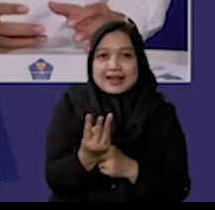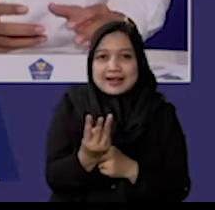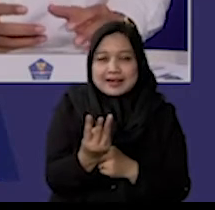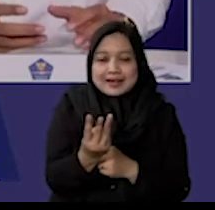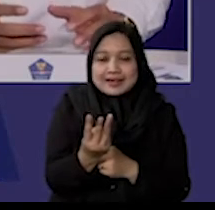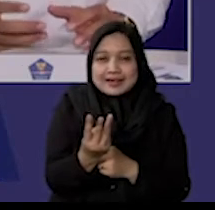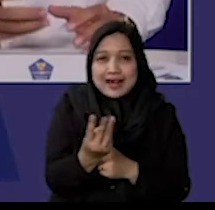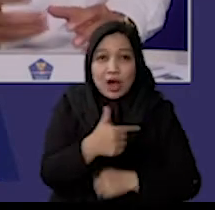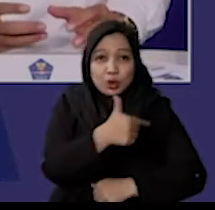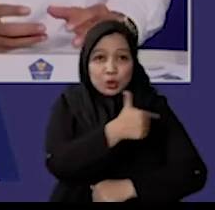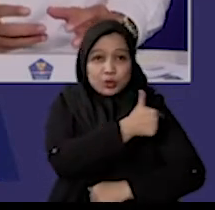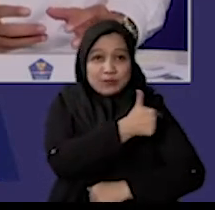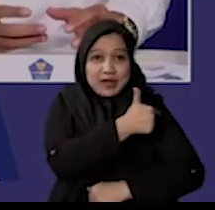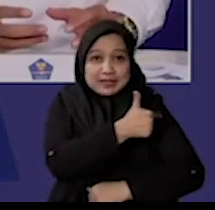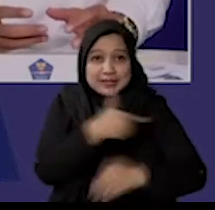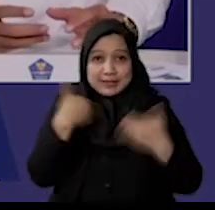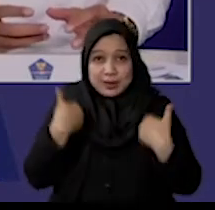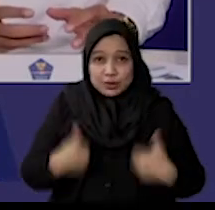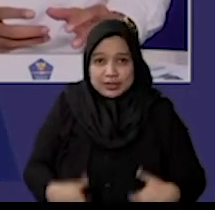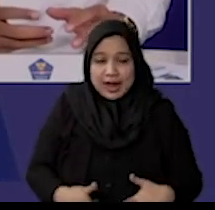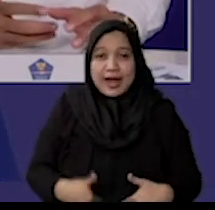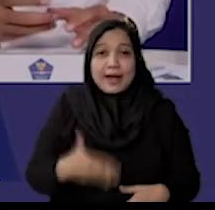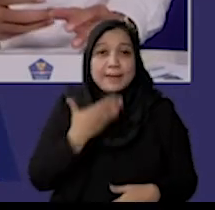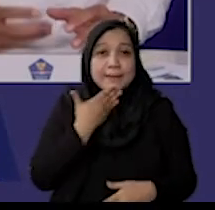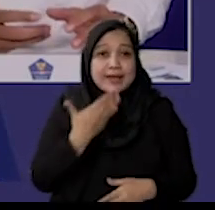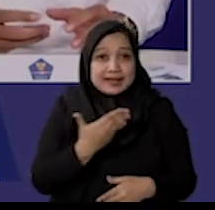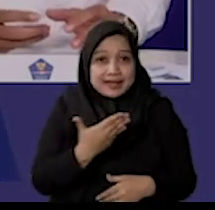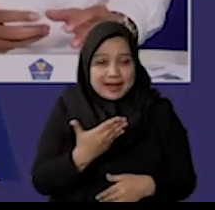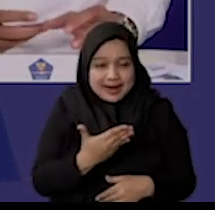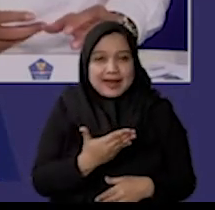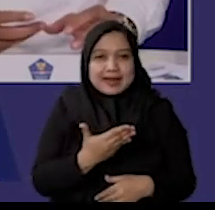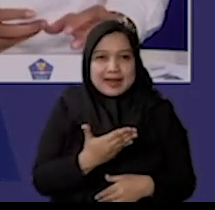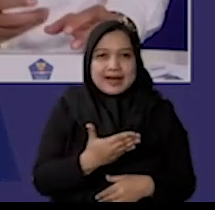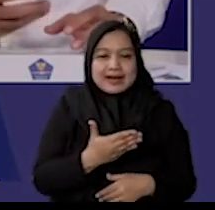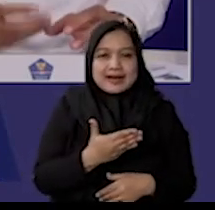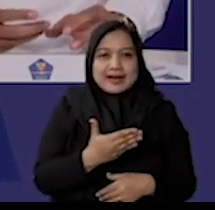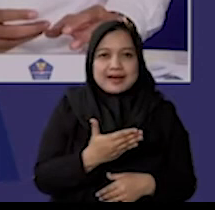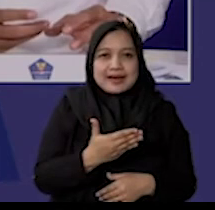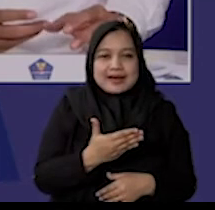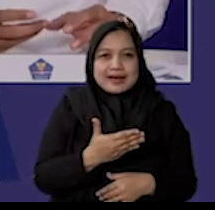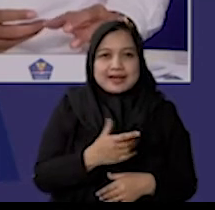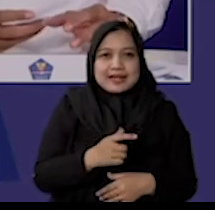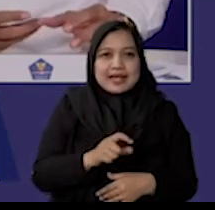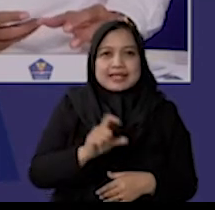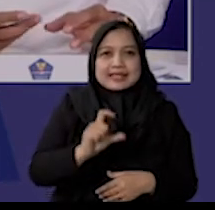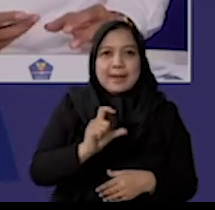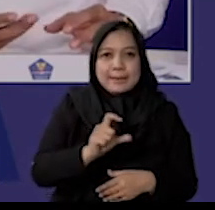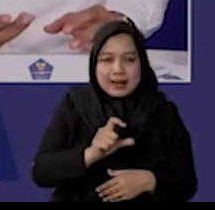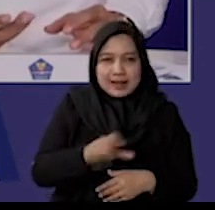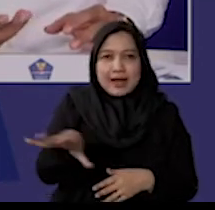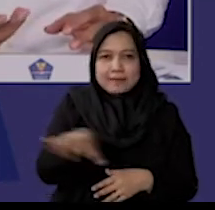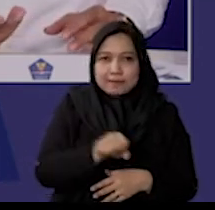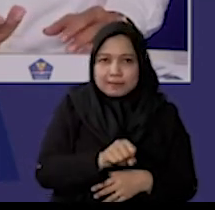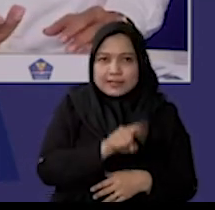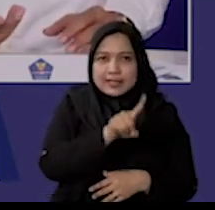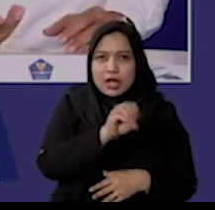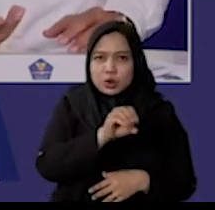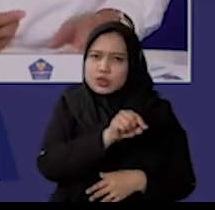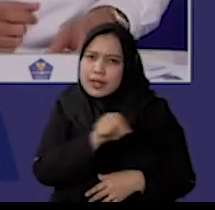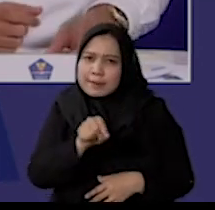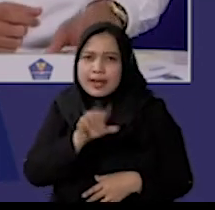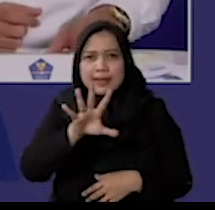ini biasanya jumlah sampel yang dipakai biasanya antara 100 sampai dengan 500